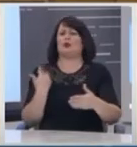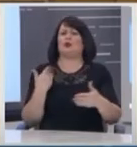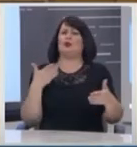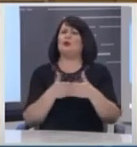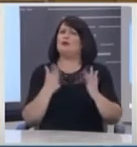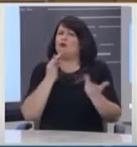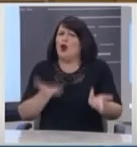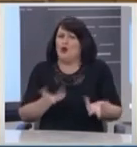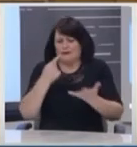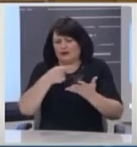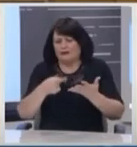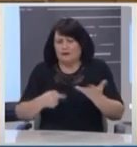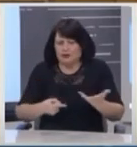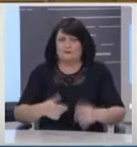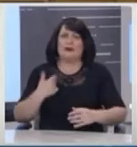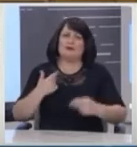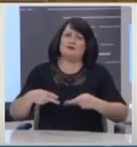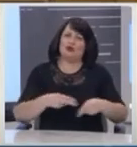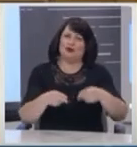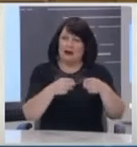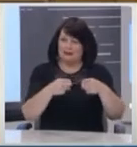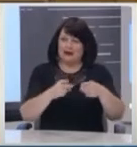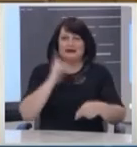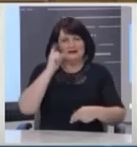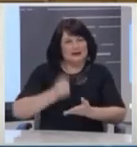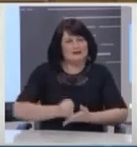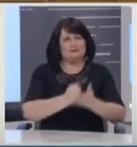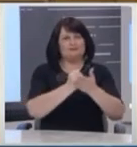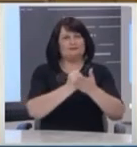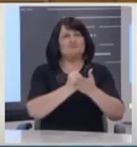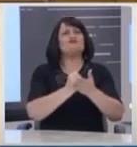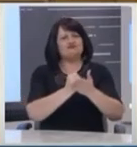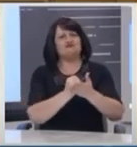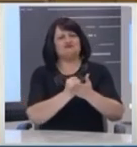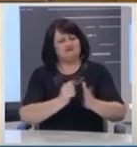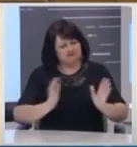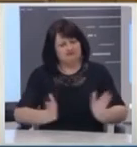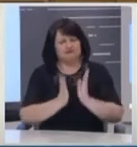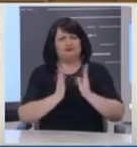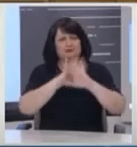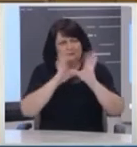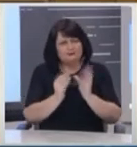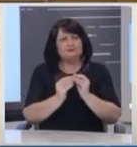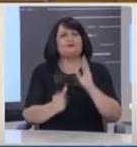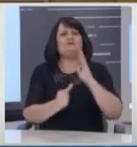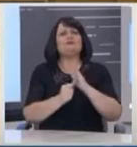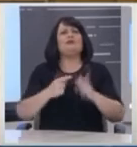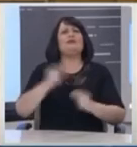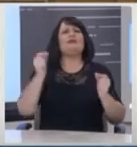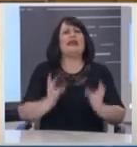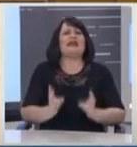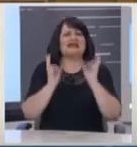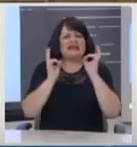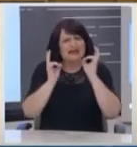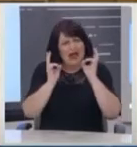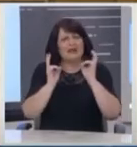αδιέξοδο. Το ποτάμι, όπως ξέρετε, στήριξε χωρίς αστερίσκους την προσπάθεια του Προέδρου Αναστασιάδη και των